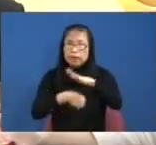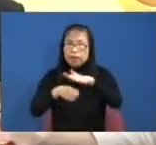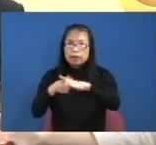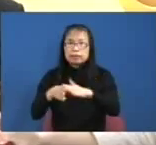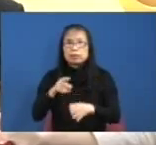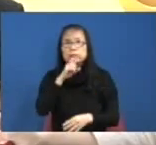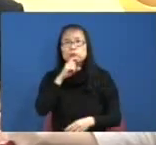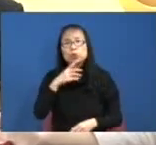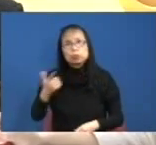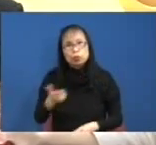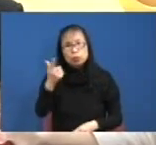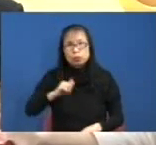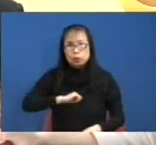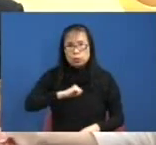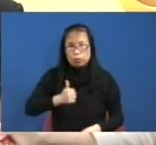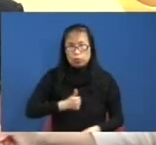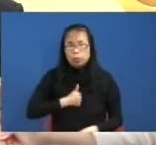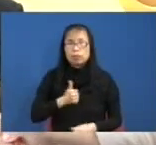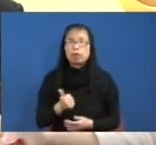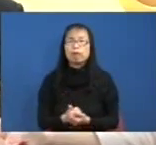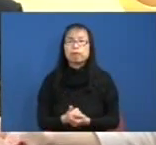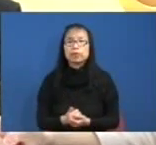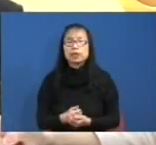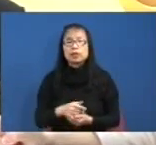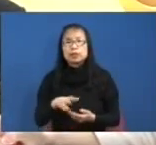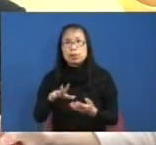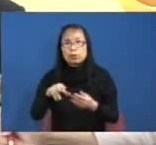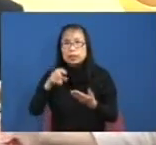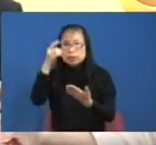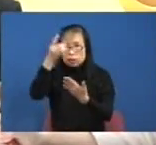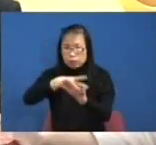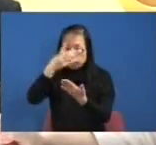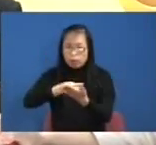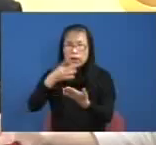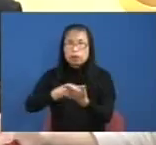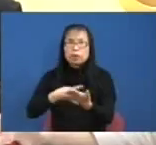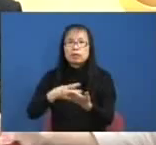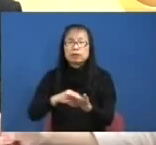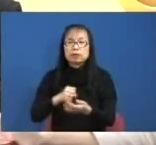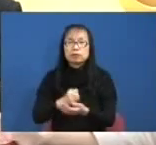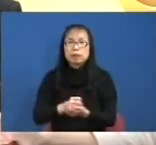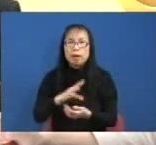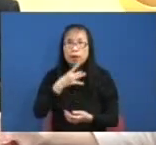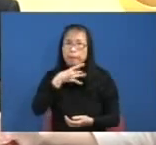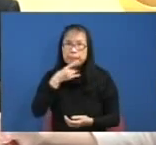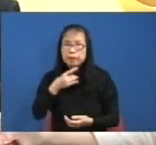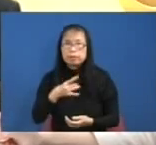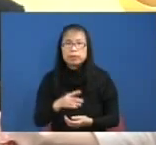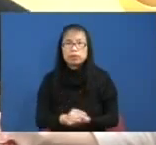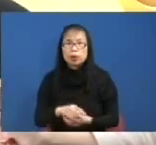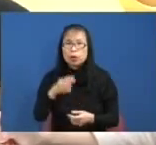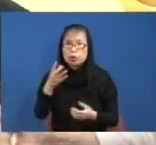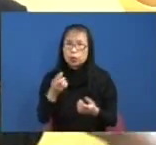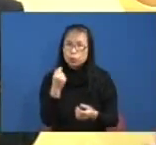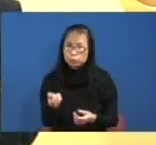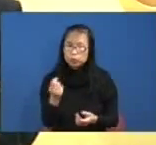也都是、即是譬如說對一些規範性的措施呢、嗯、他未必是真的那麼容易去接